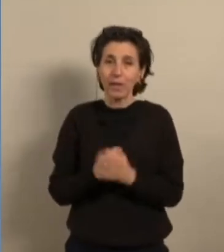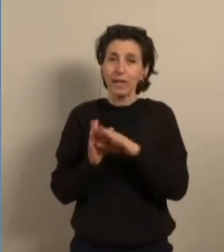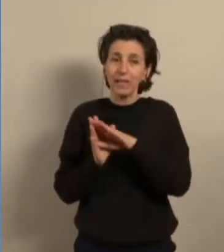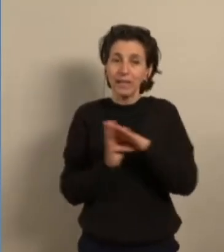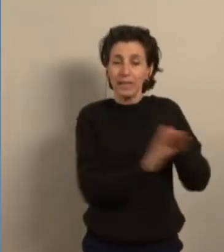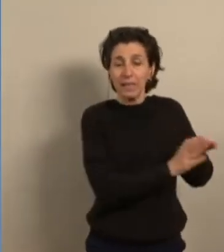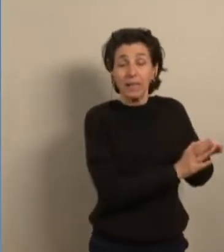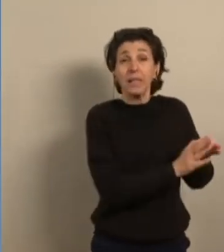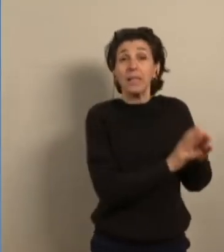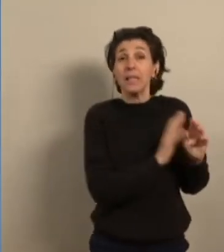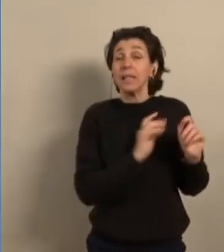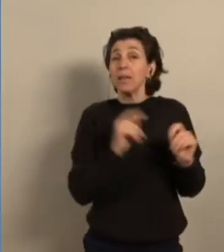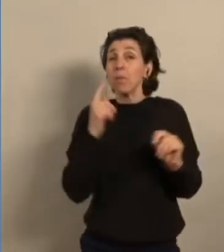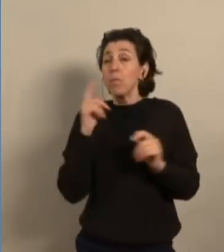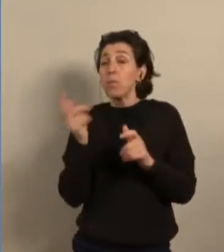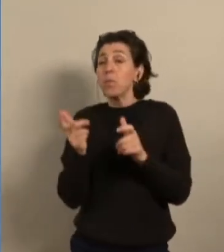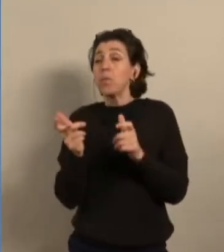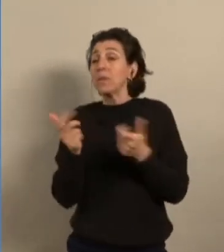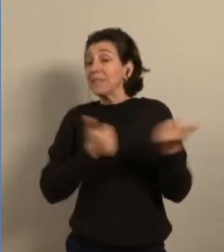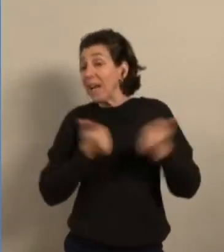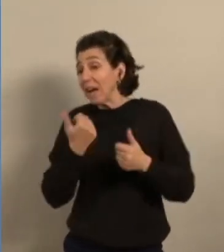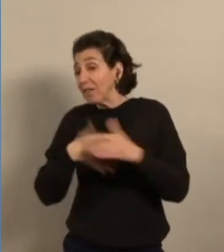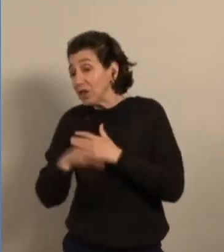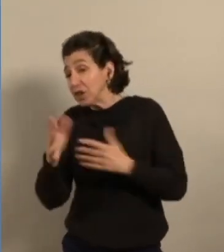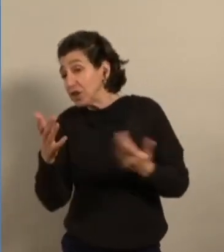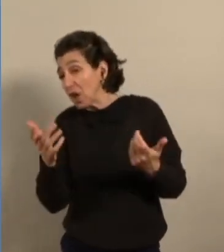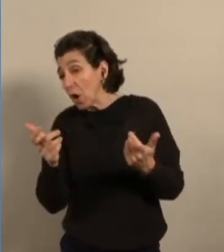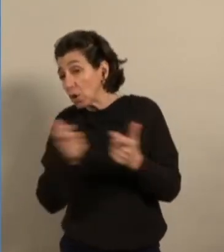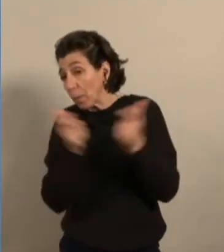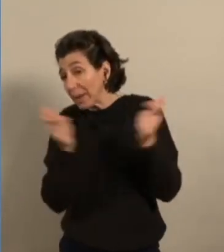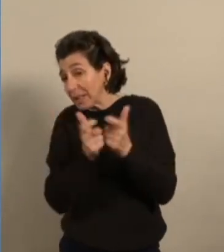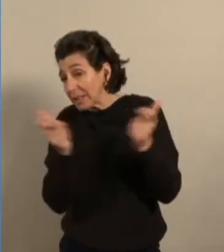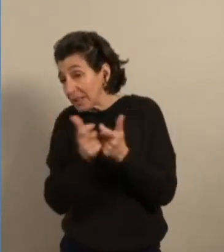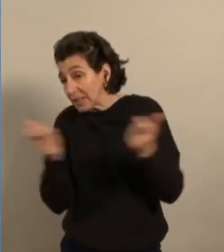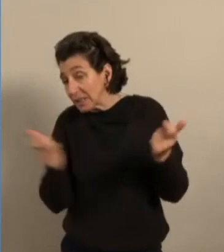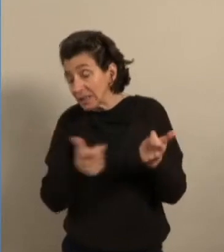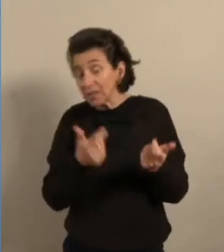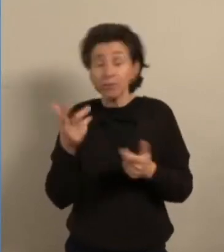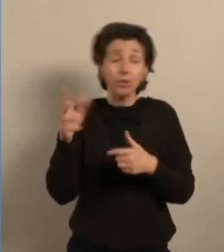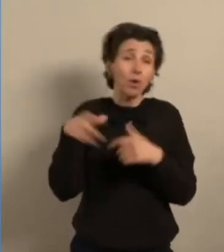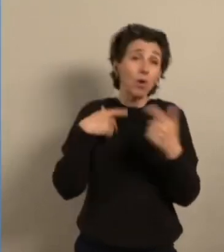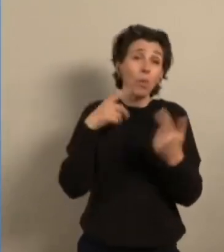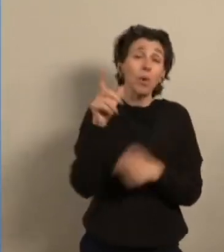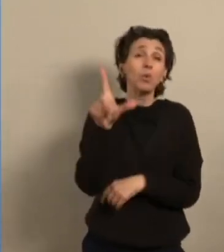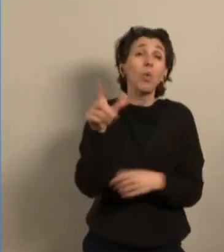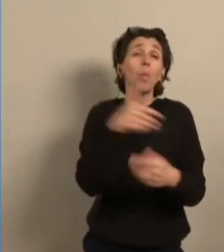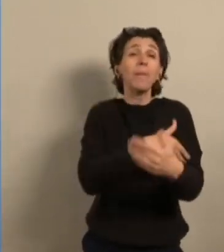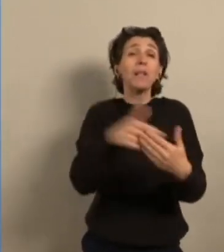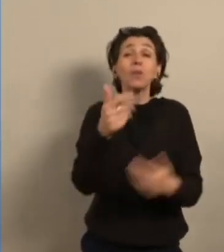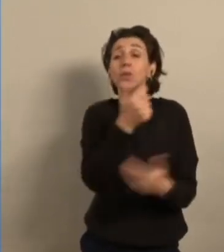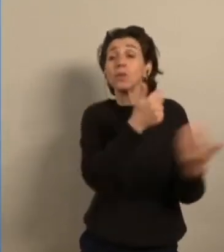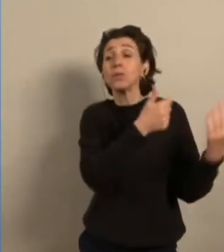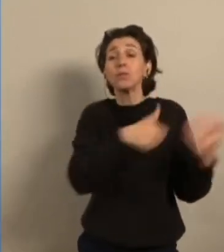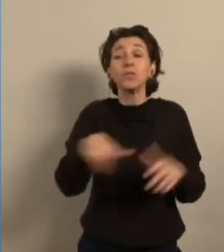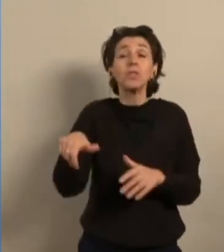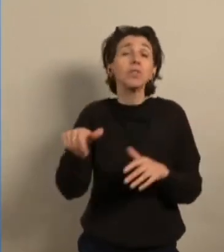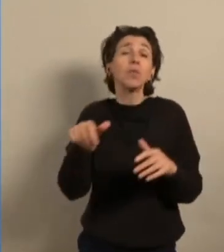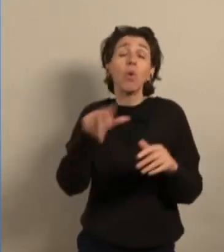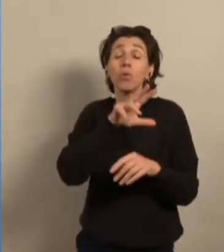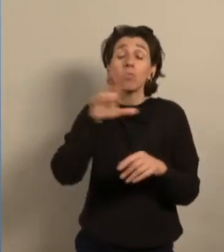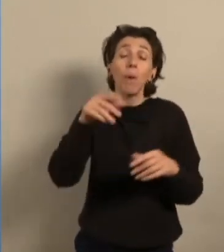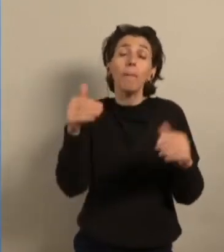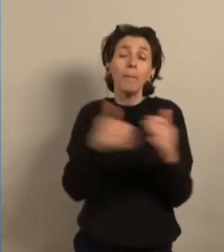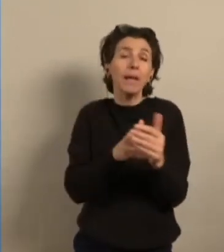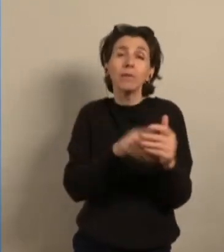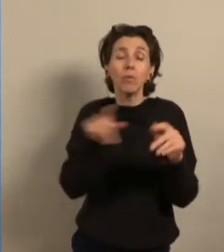aviez au budget prévisionnel 2022 2 633 532 euros et vous prévoyez au